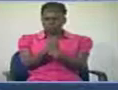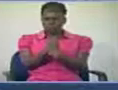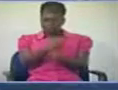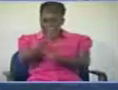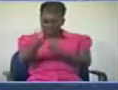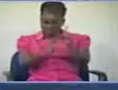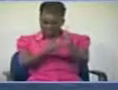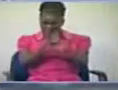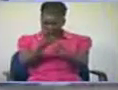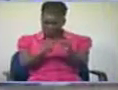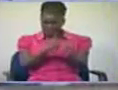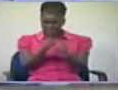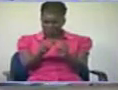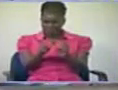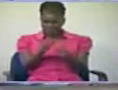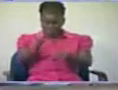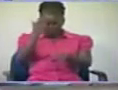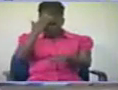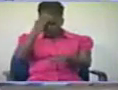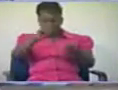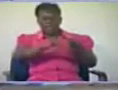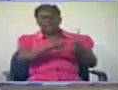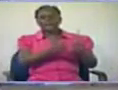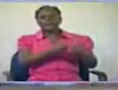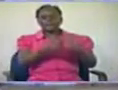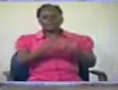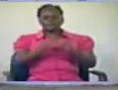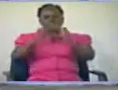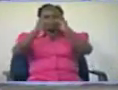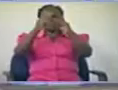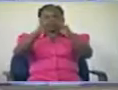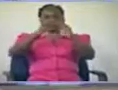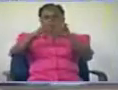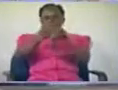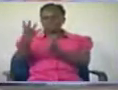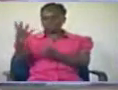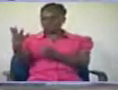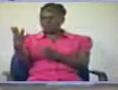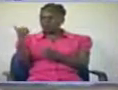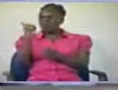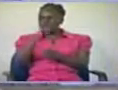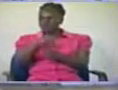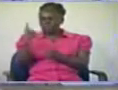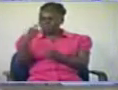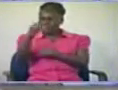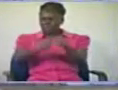atatahiniwa wapate kiwango chake. Anapokwenda darasa la nne, baada ya kumaliza mwaka mzima